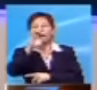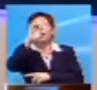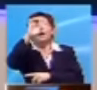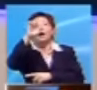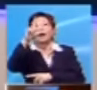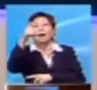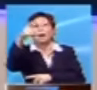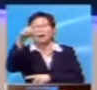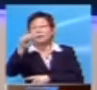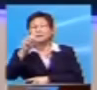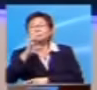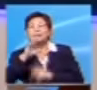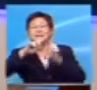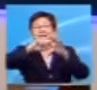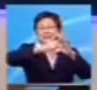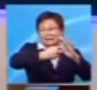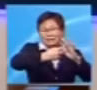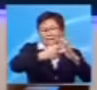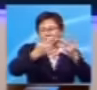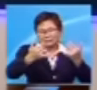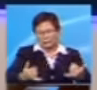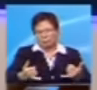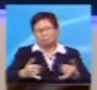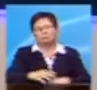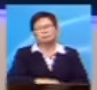berkata ia berkuat kuasa